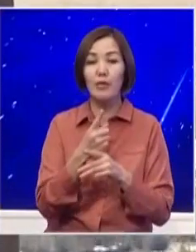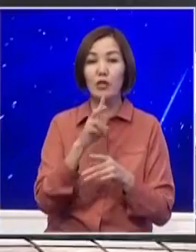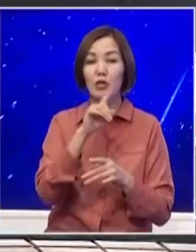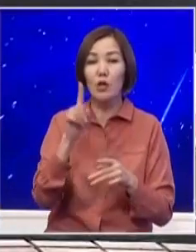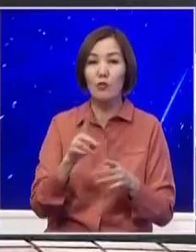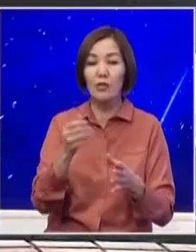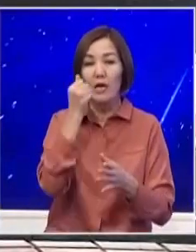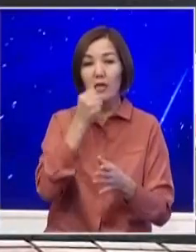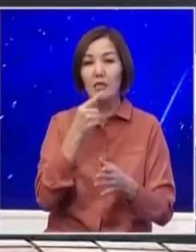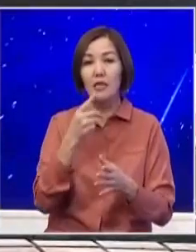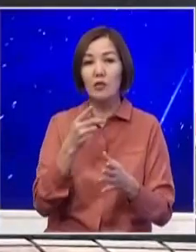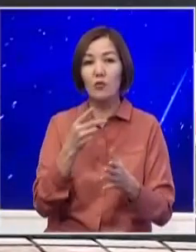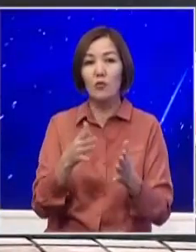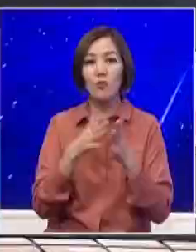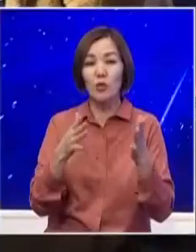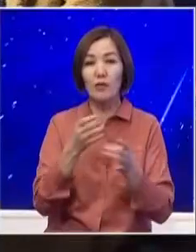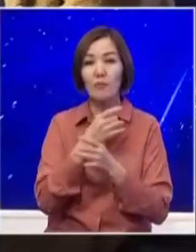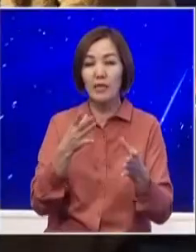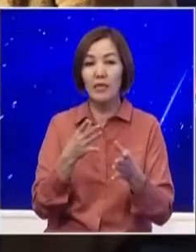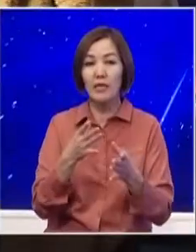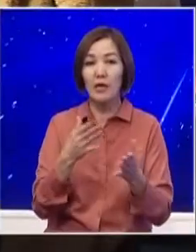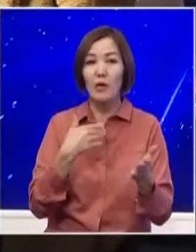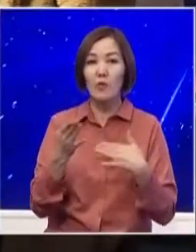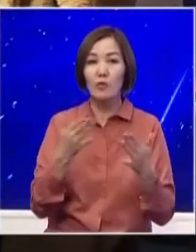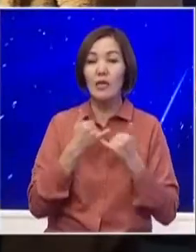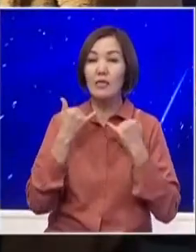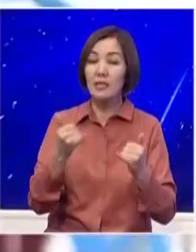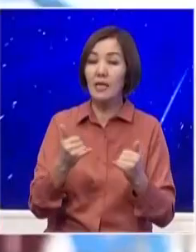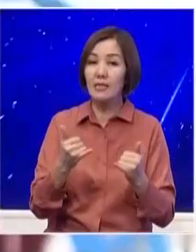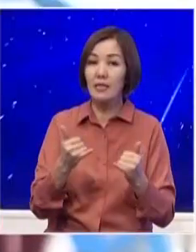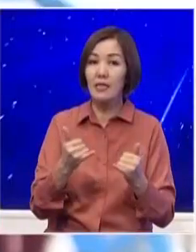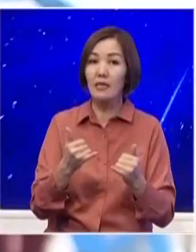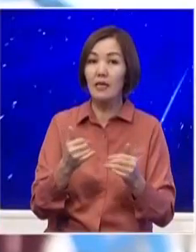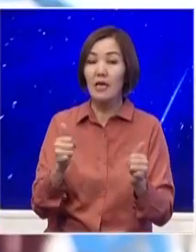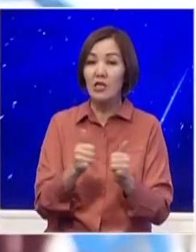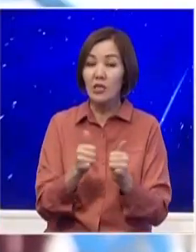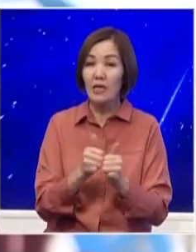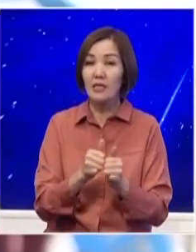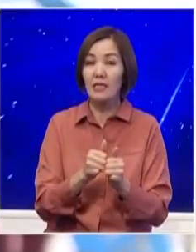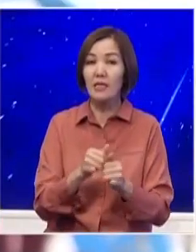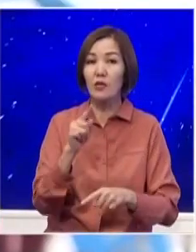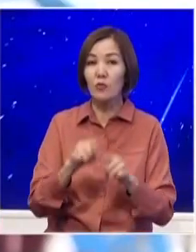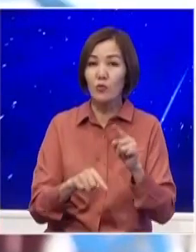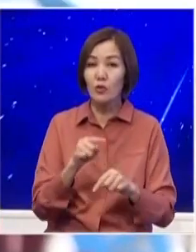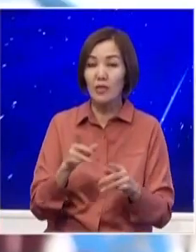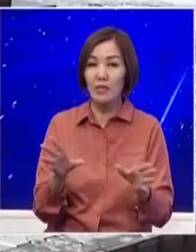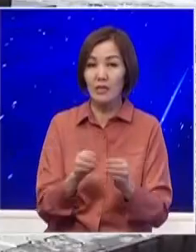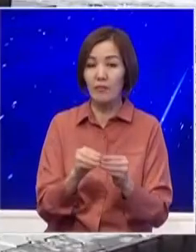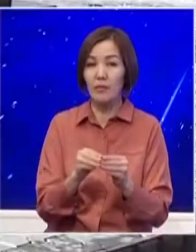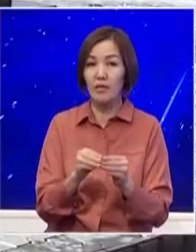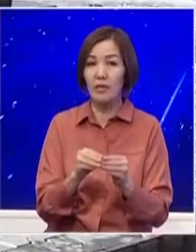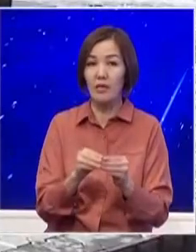адамдарға алғыс айтудың керемет мүмкіндігі. Алғыс айту өзара ыстық ықылас, ол адамдарды жақындастырады. Адамға алғыс айта білу де асыл